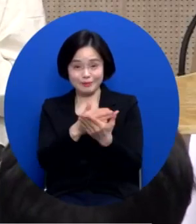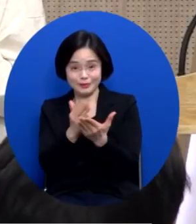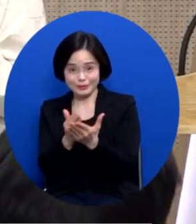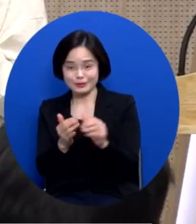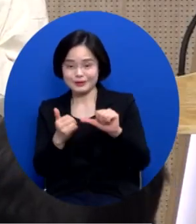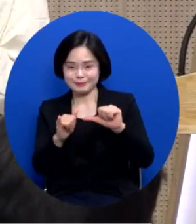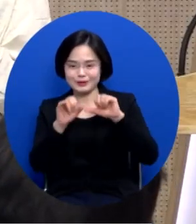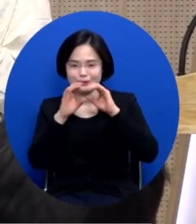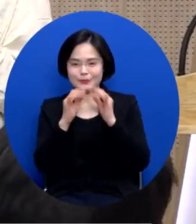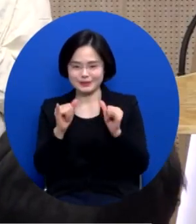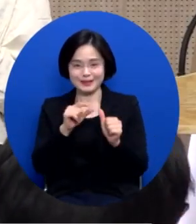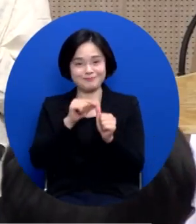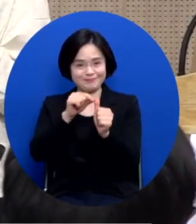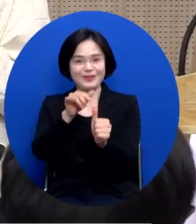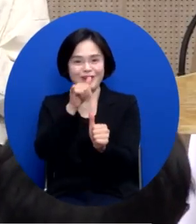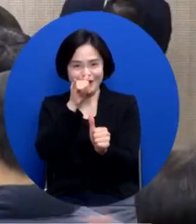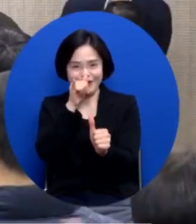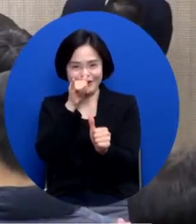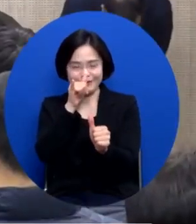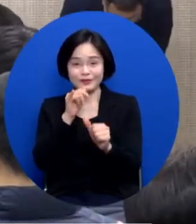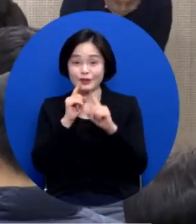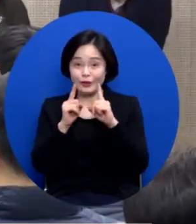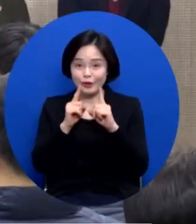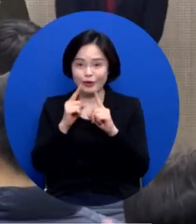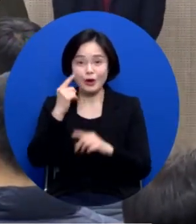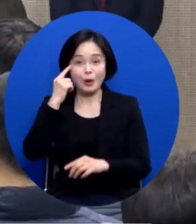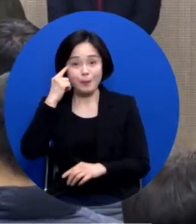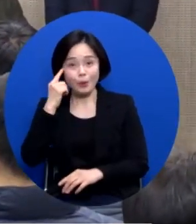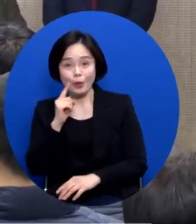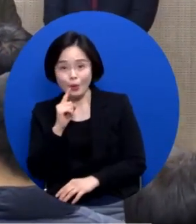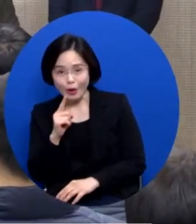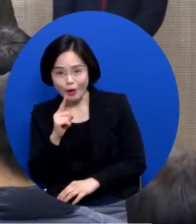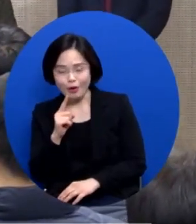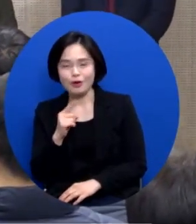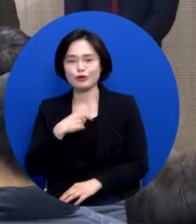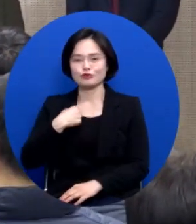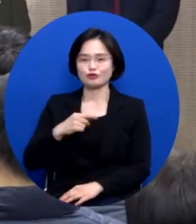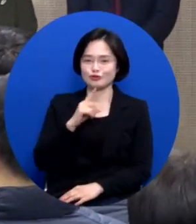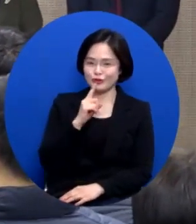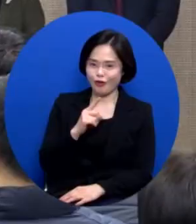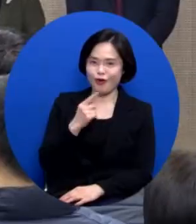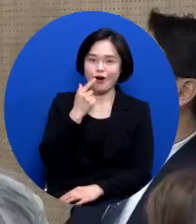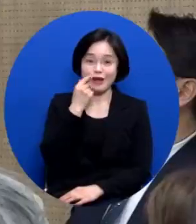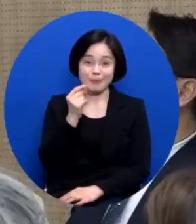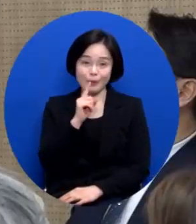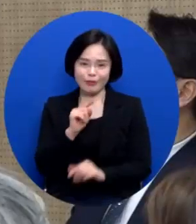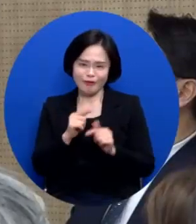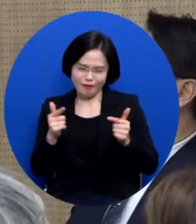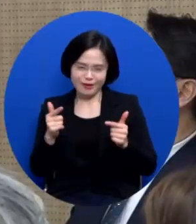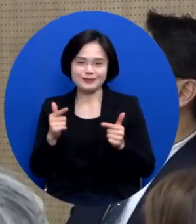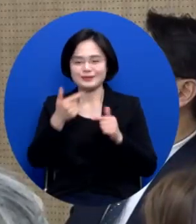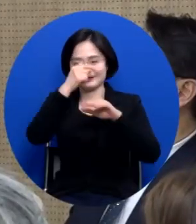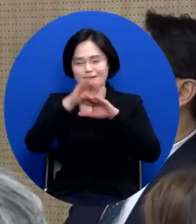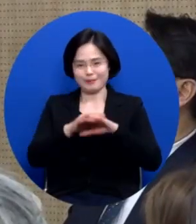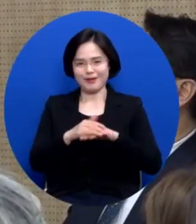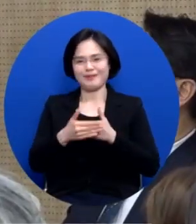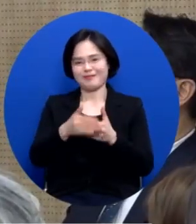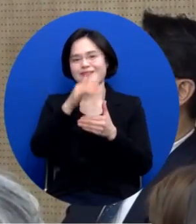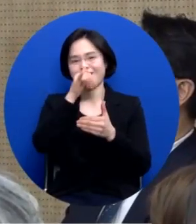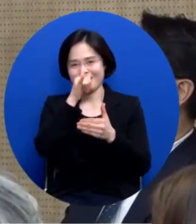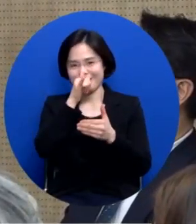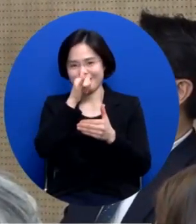몽골어와 중국어, 일본어 등의 예배와 기도회, 공동체 모임을 지원합니다. 또한